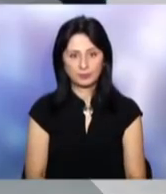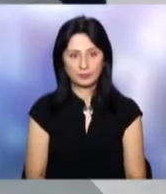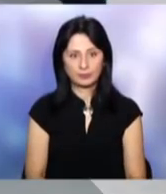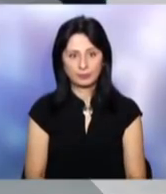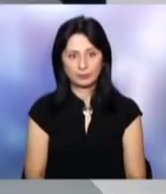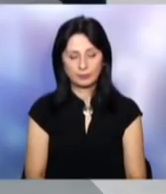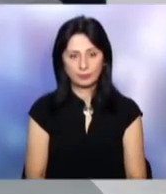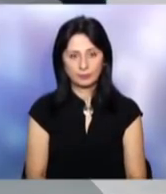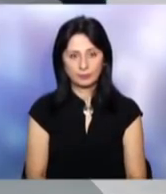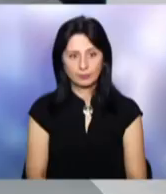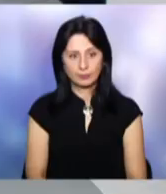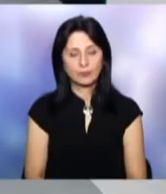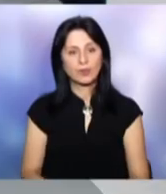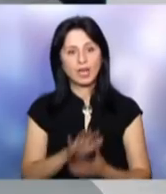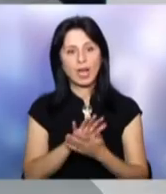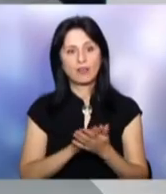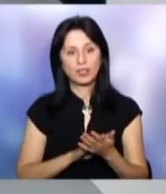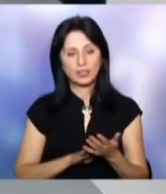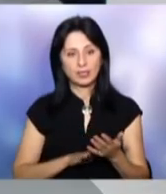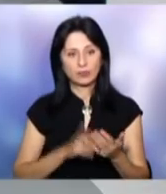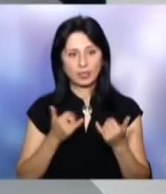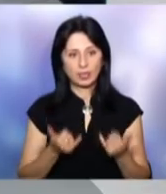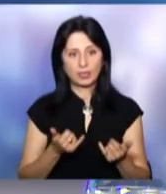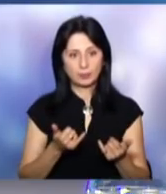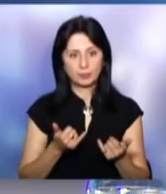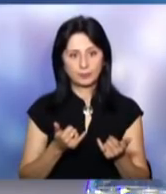ჩვენ უნდა გავაგრძელოთ ახლა